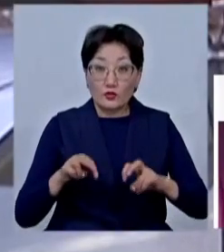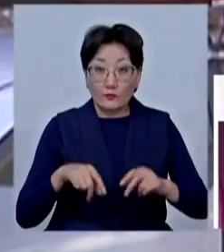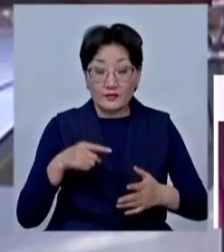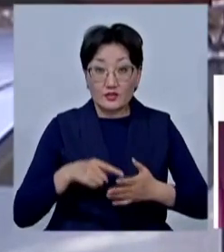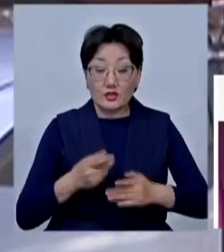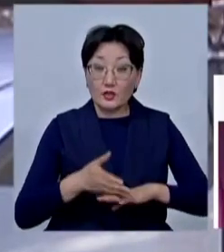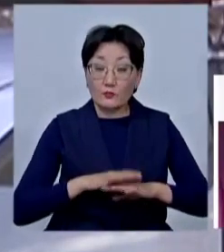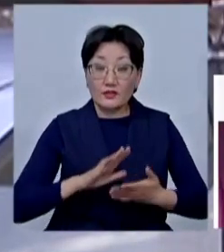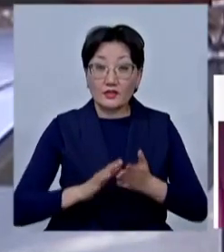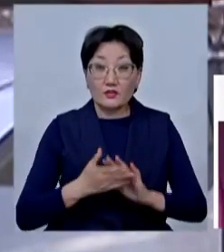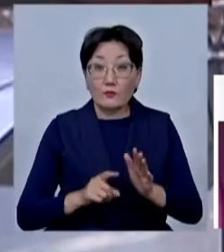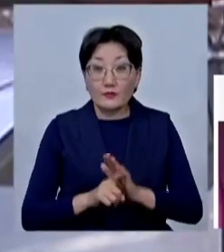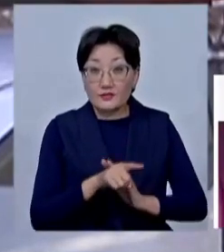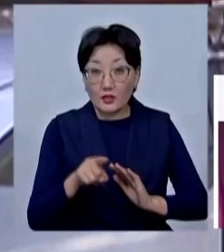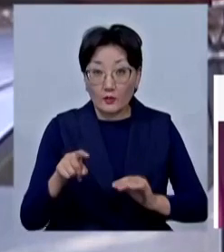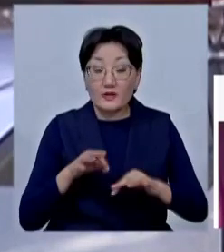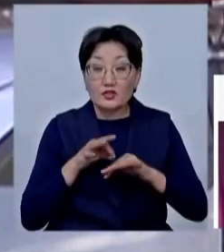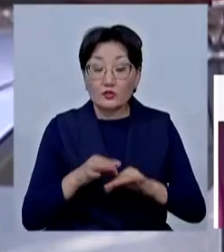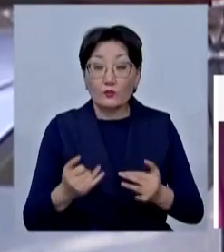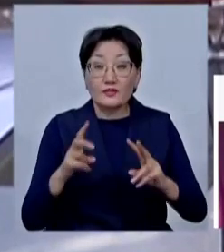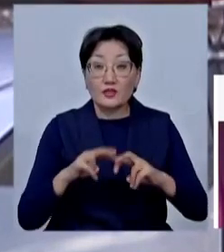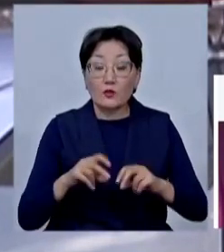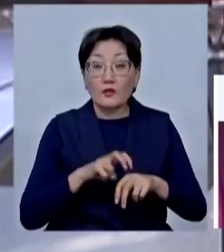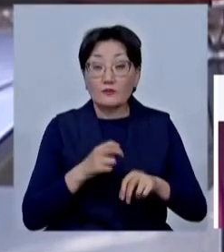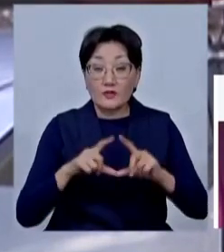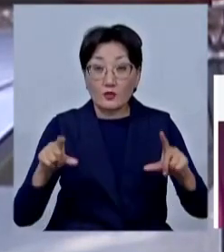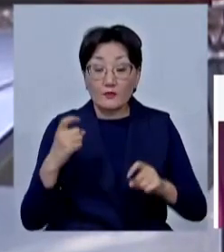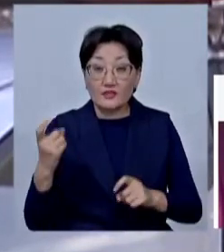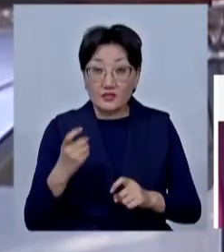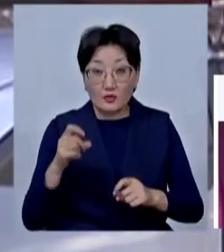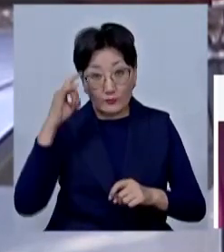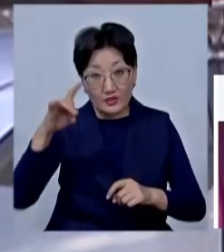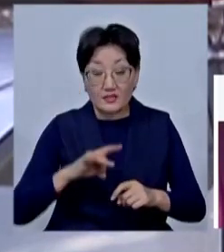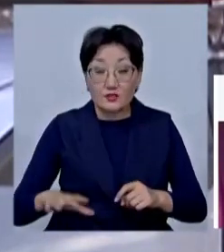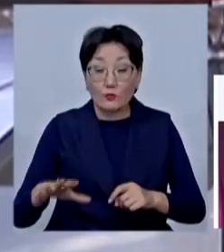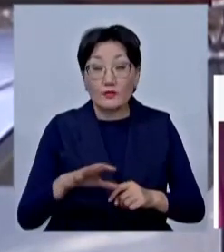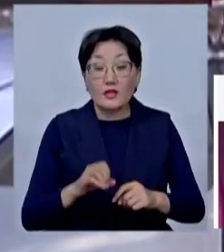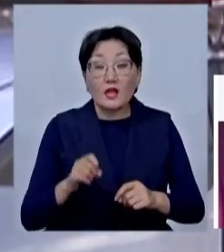қалада төтенше жағдай басталғалы жүргізіп келеміз. Бүгінгі тексерілген дәріханалардың иелеріне Қазақстан